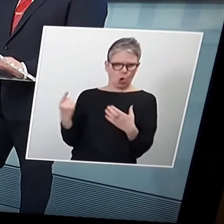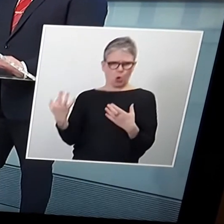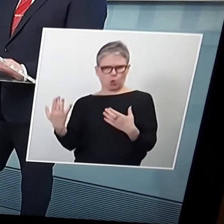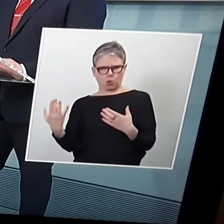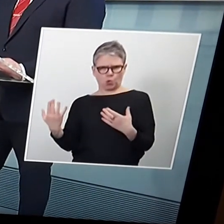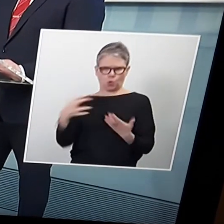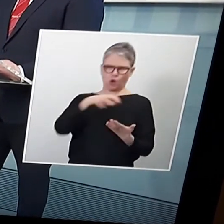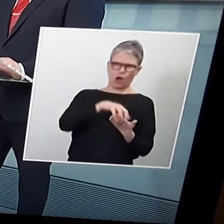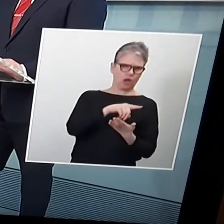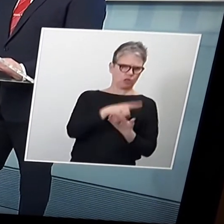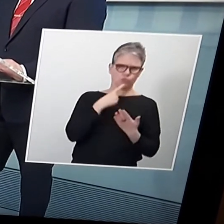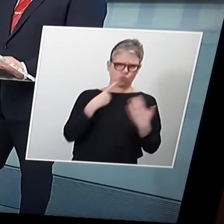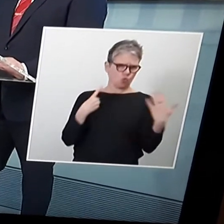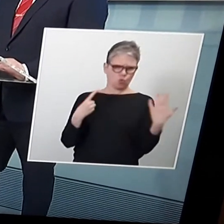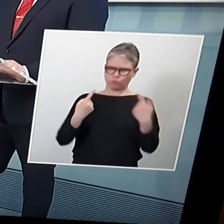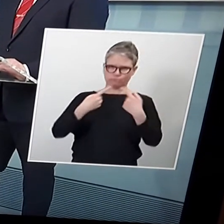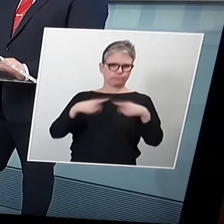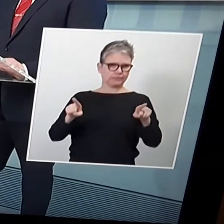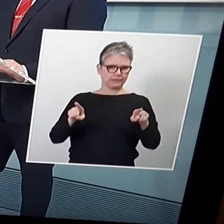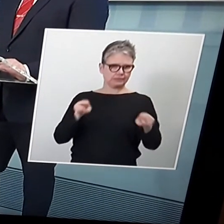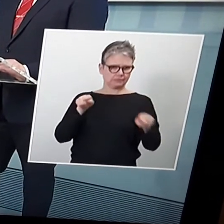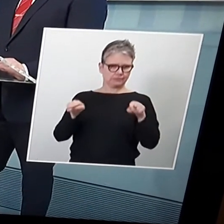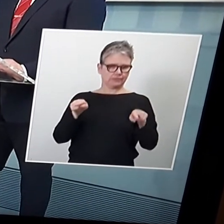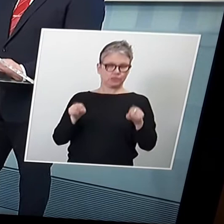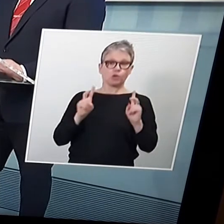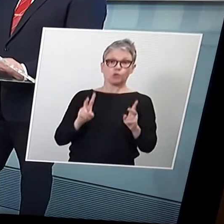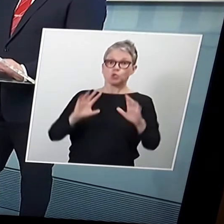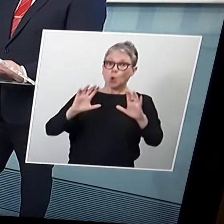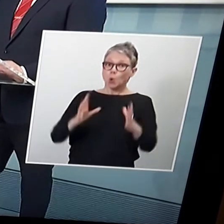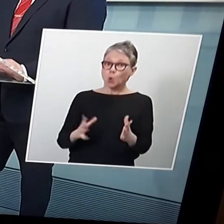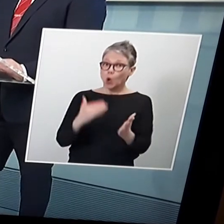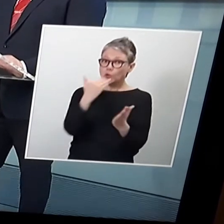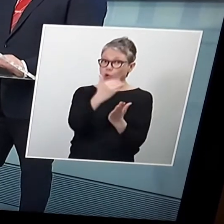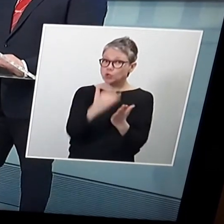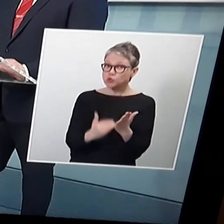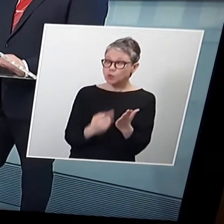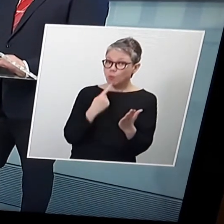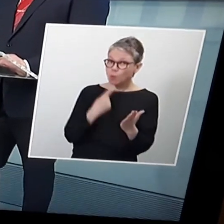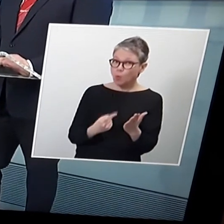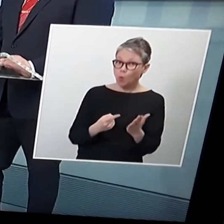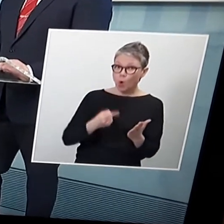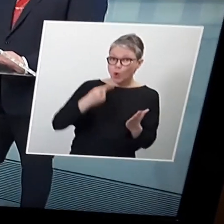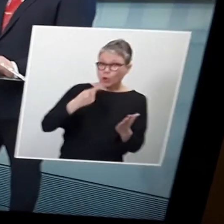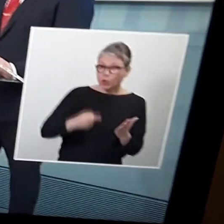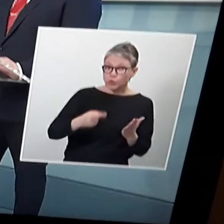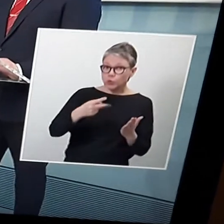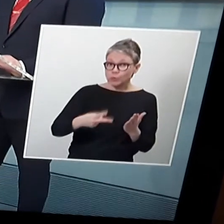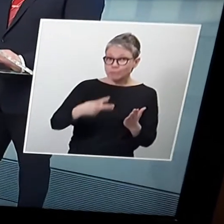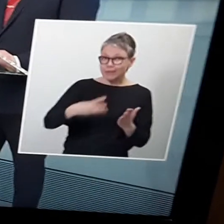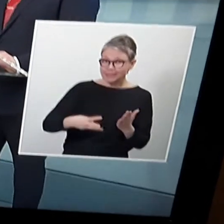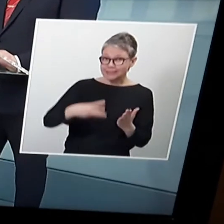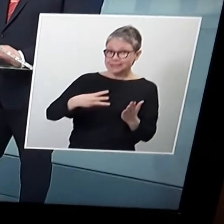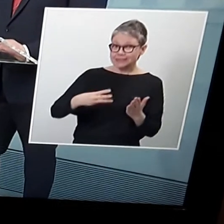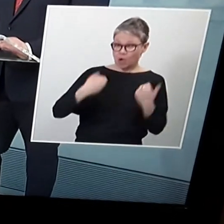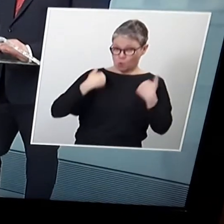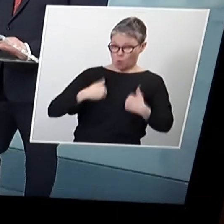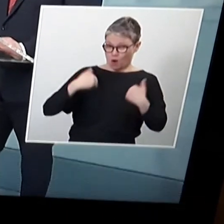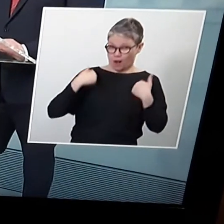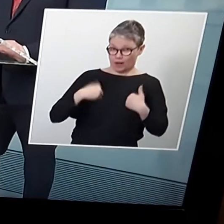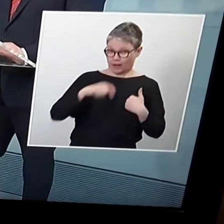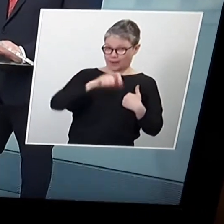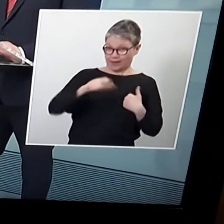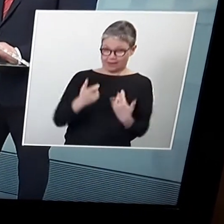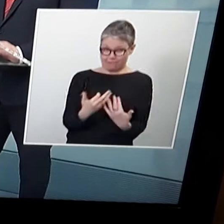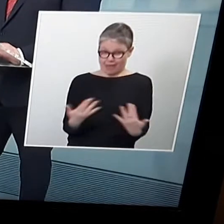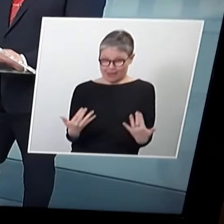kuin hallituksella. Ja luonnoksessakin puhutaan 10 kuolonuhrien määrässä,